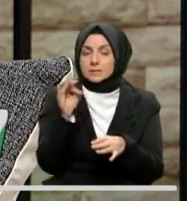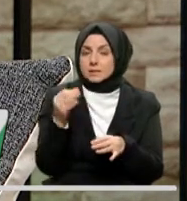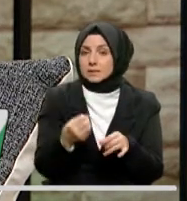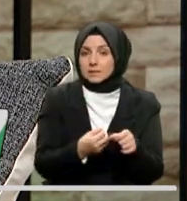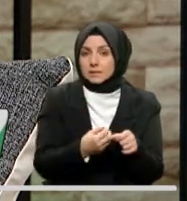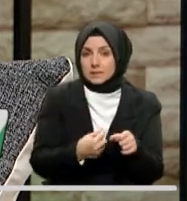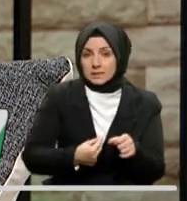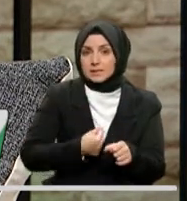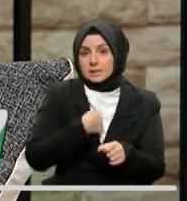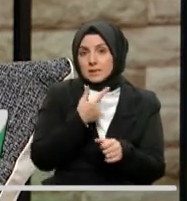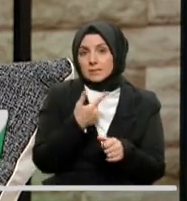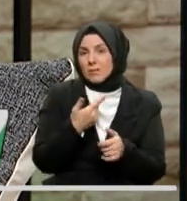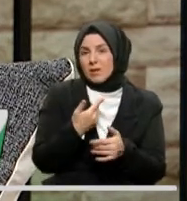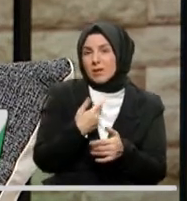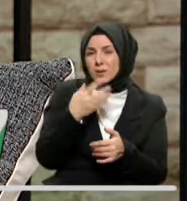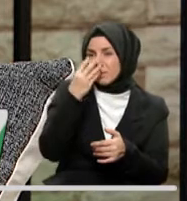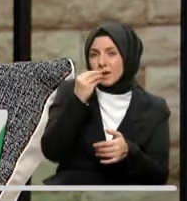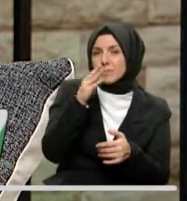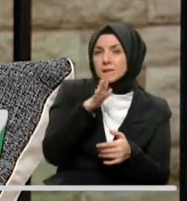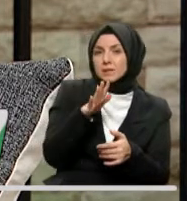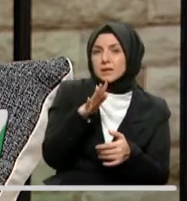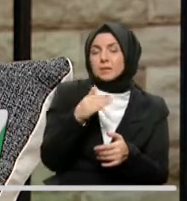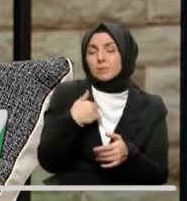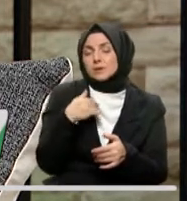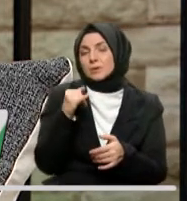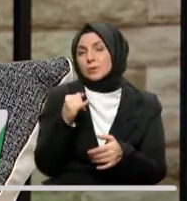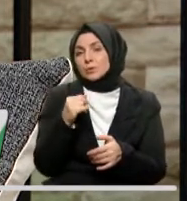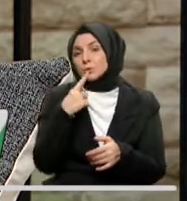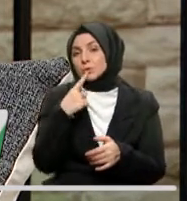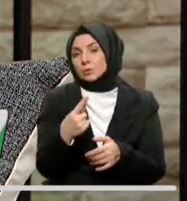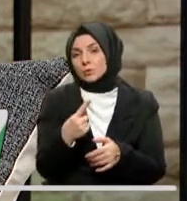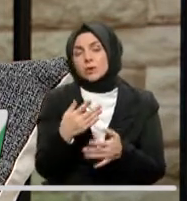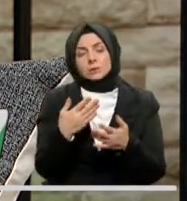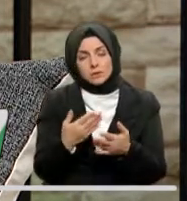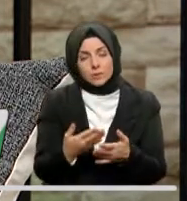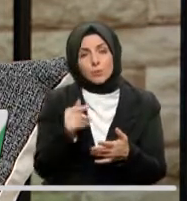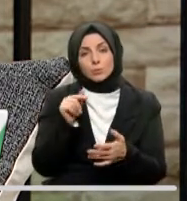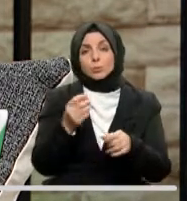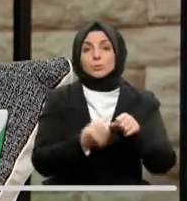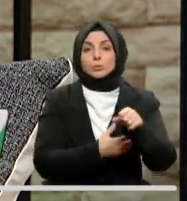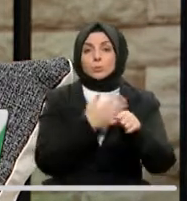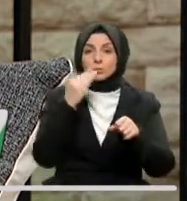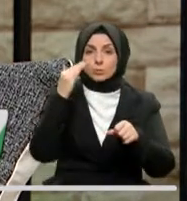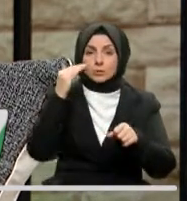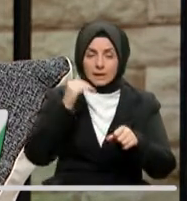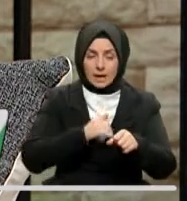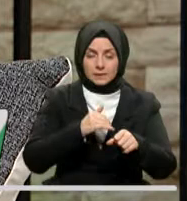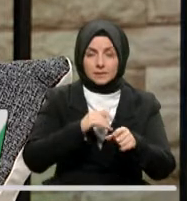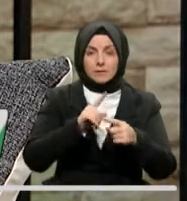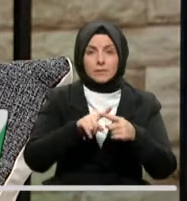baktılar Beğenmediler işte a şöyle yaptı eleştiriyorlar Tamam geldi bu duygu bu duyguyu Ben de değiştireceğim